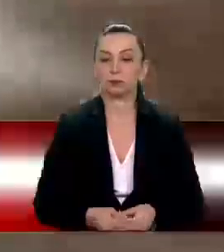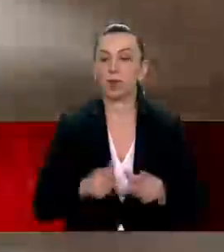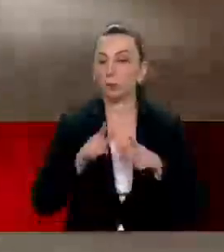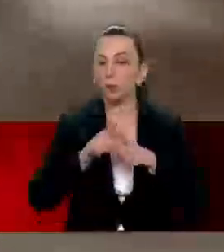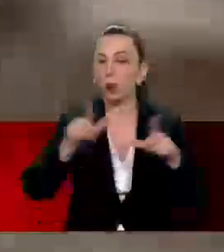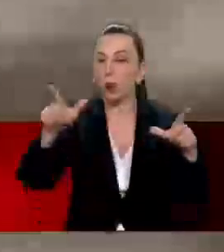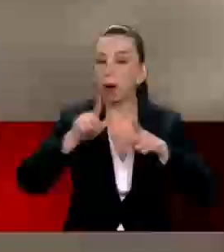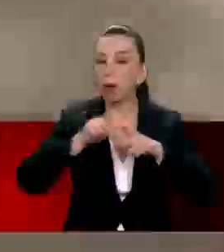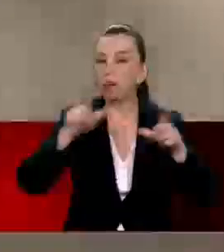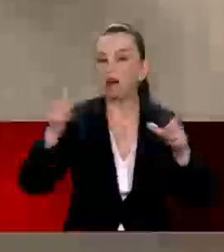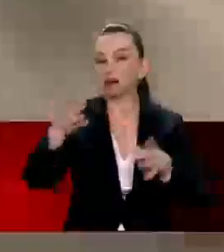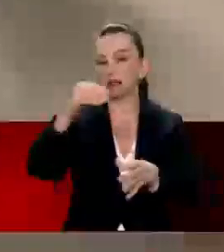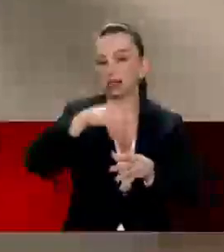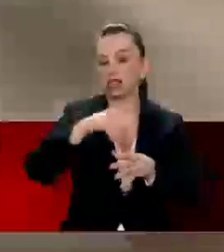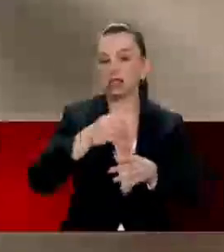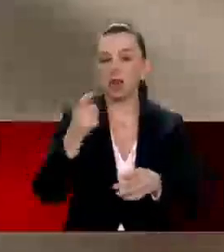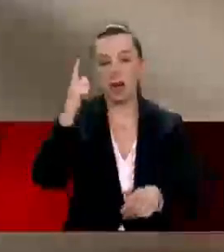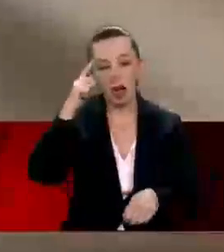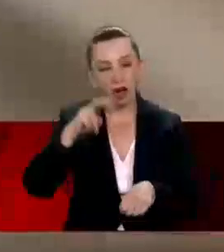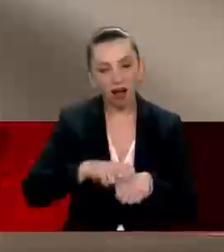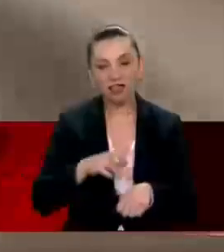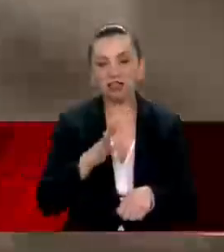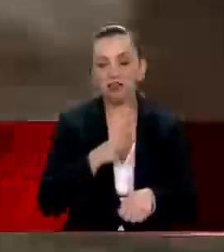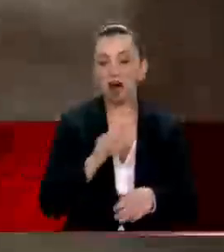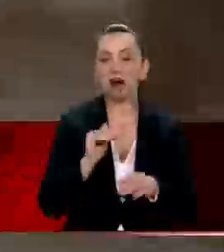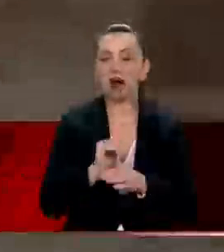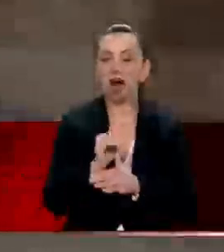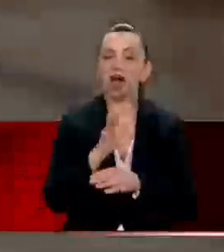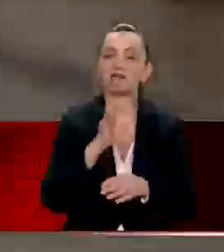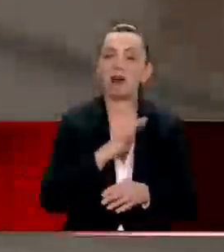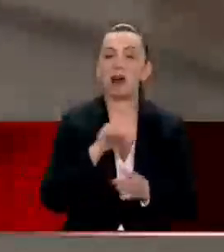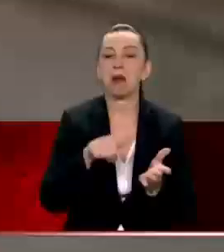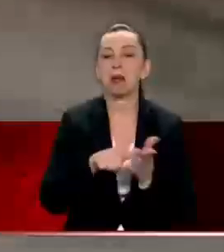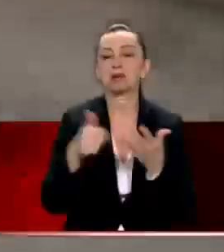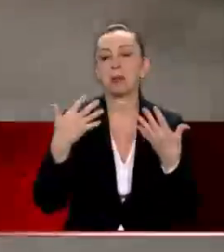Feryatlar içinde anılar, hayatlar bir bir böyle devrildi.